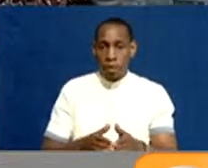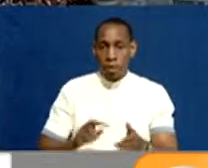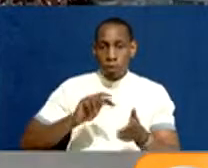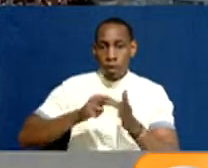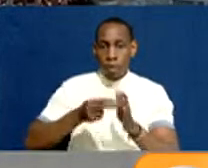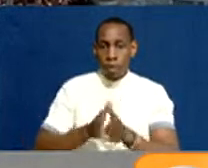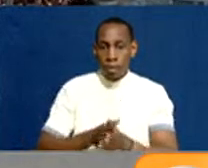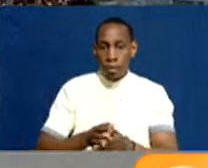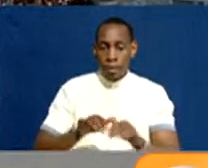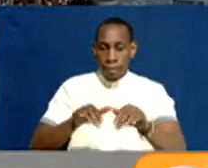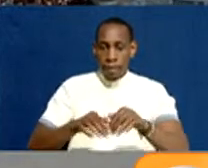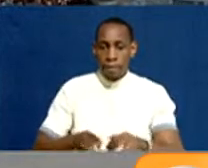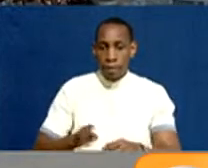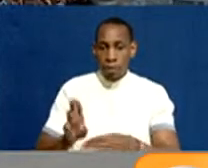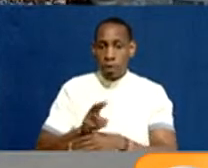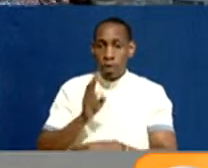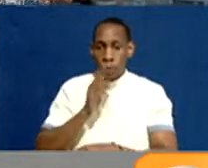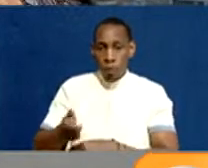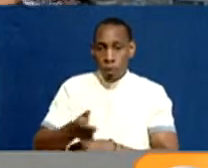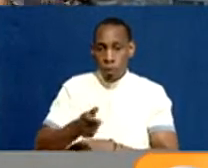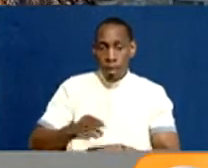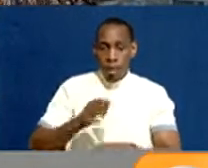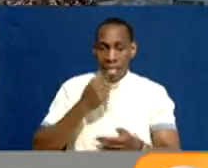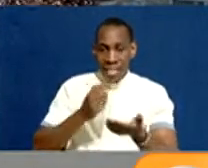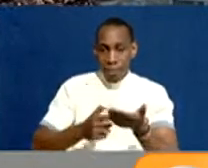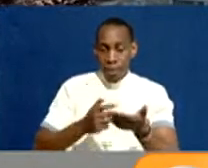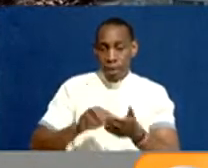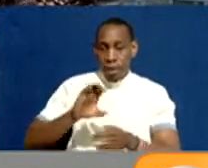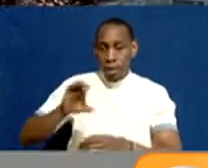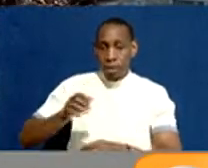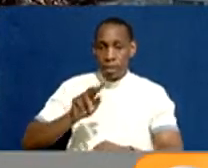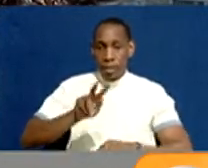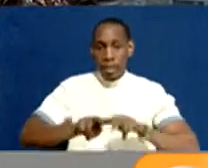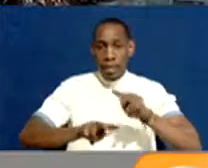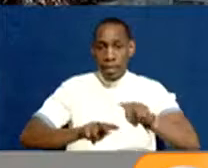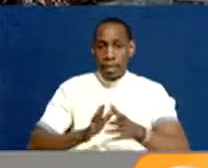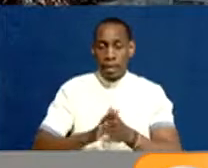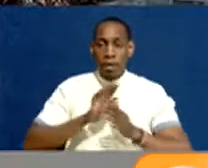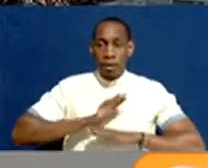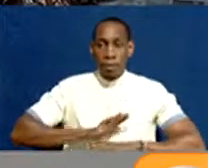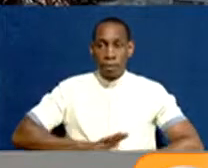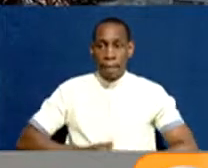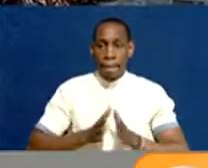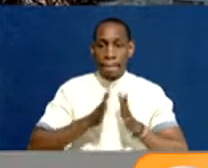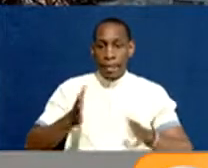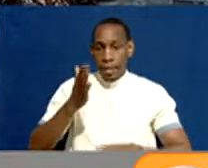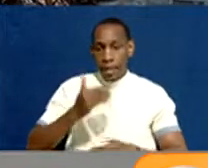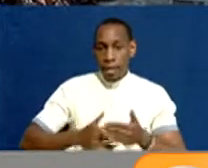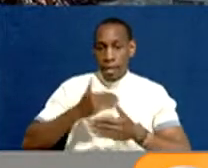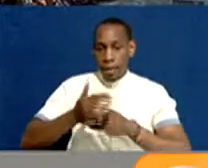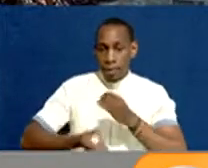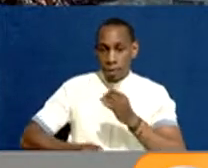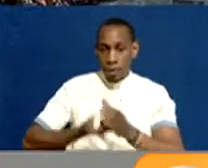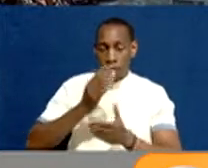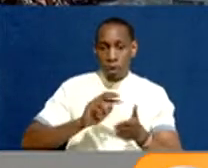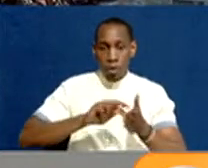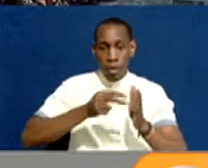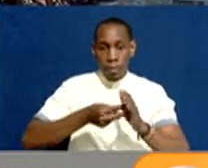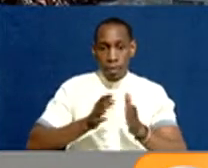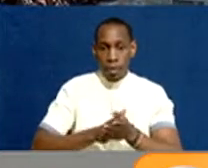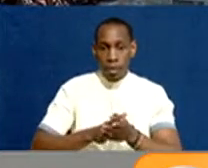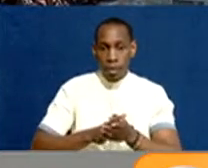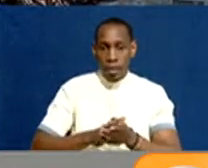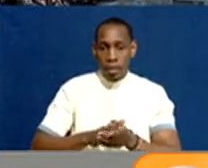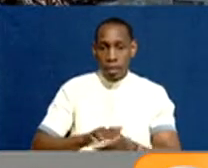Mradi wa unyunyizaji mashamba maji wa Mwea katika kaunti ya Kirinyaga wamepata afueni kubwa kufuatia uzinduzi wa mradi wa bwawa